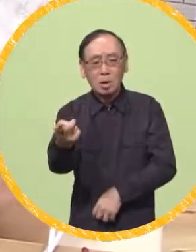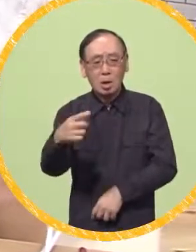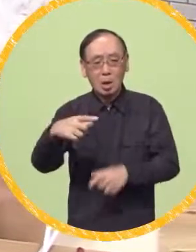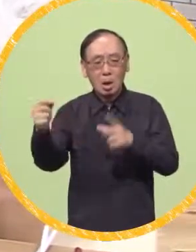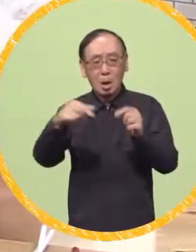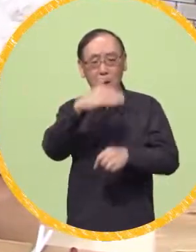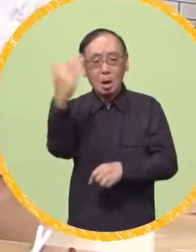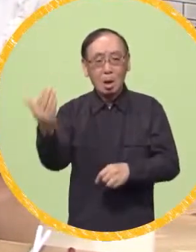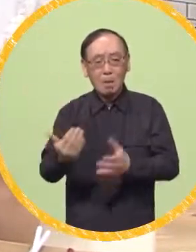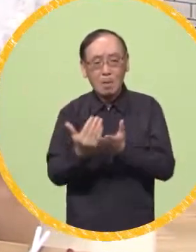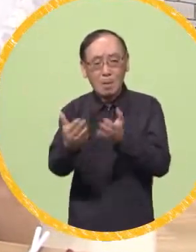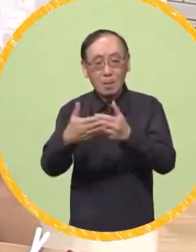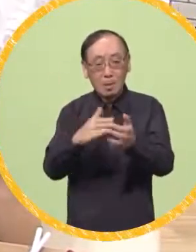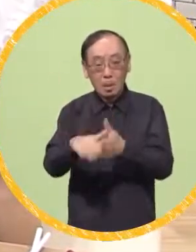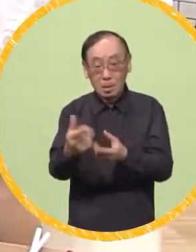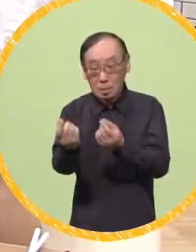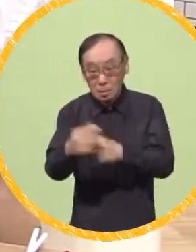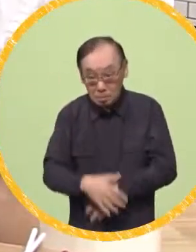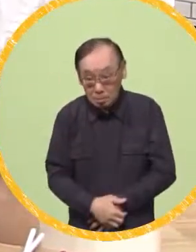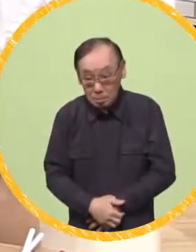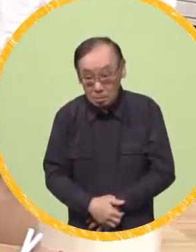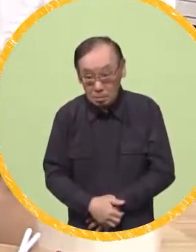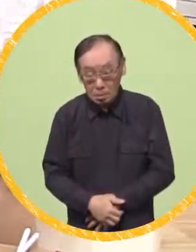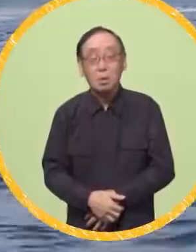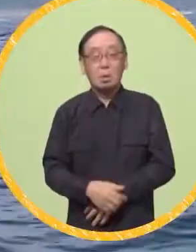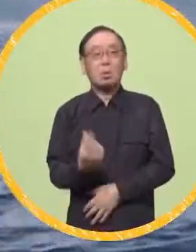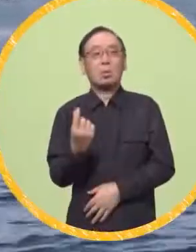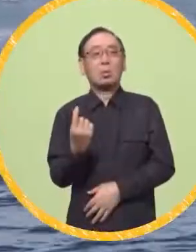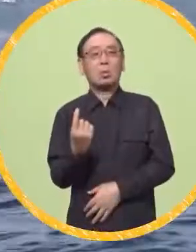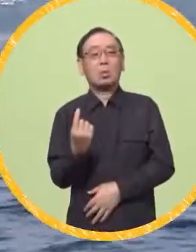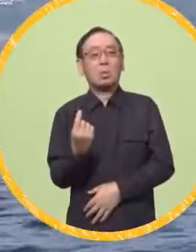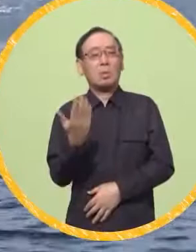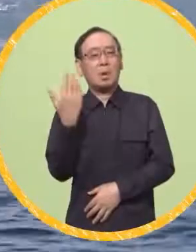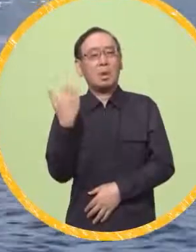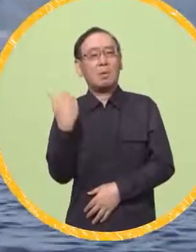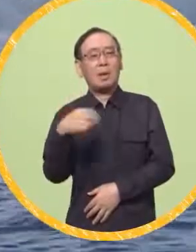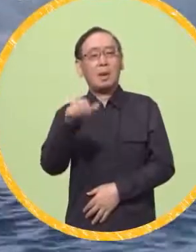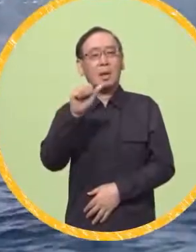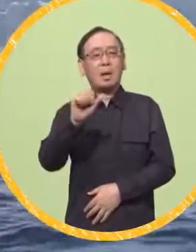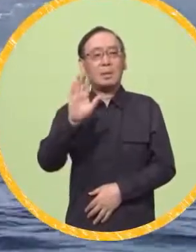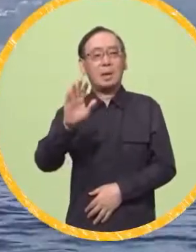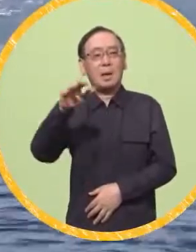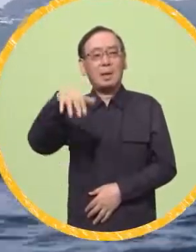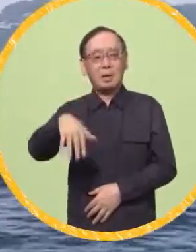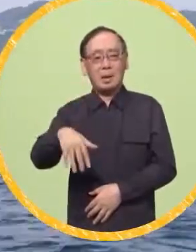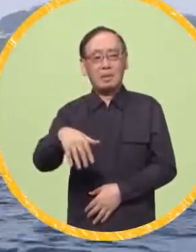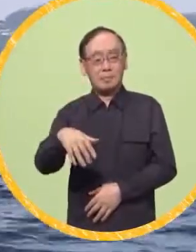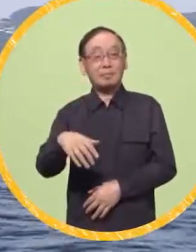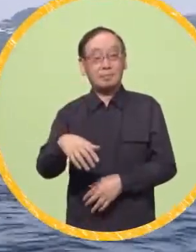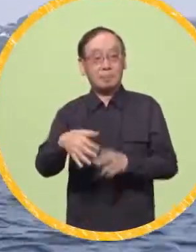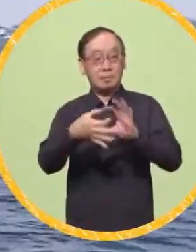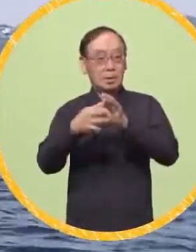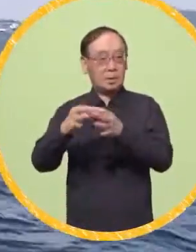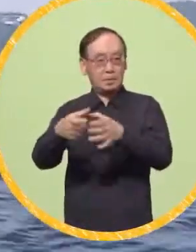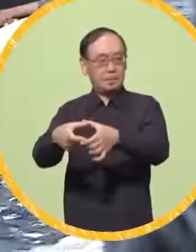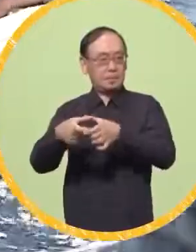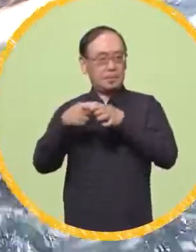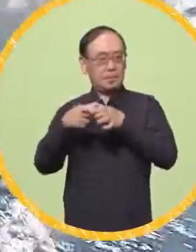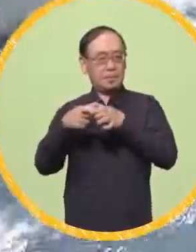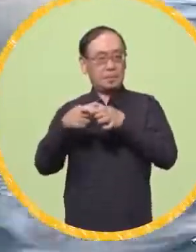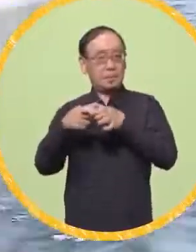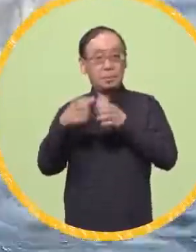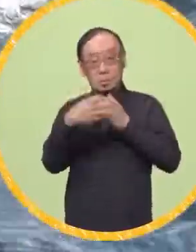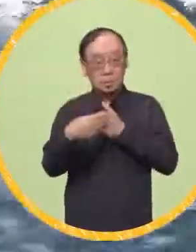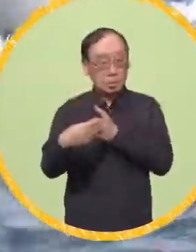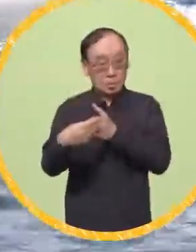セーリング体験されていらっしゃいますよね走者の時はとアテネオリンピックのねあーもうメダリストチェッカーズさんの音なる